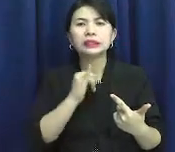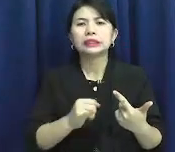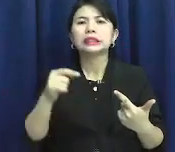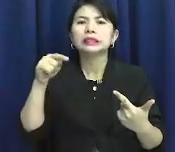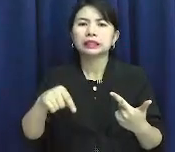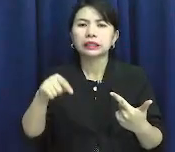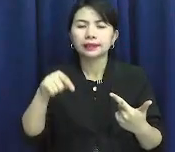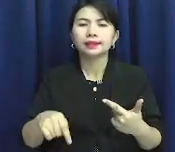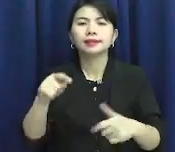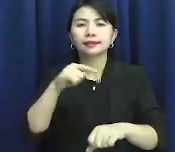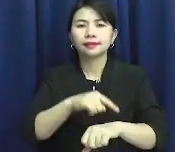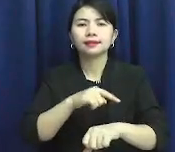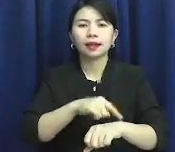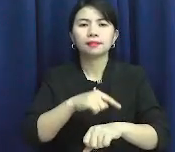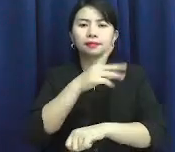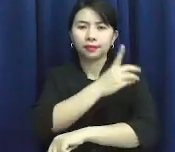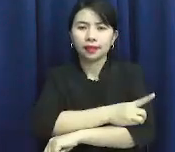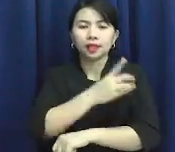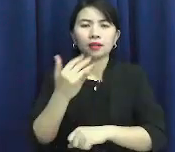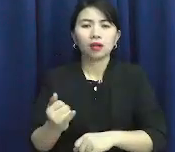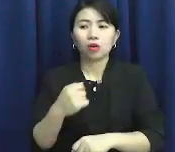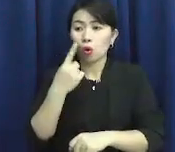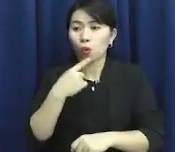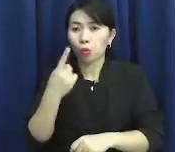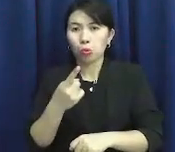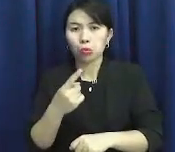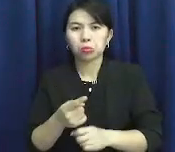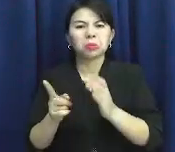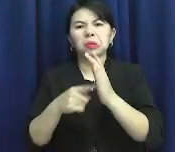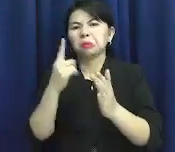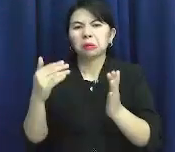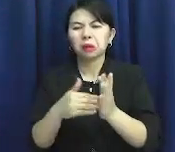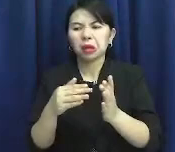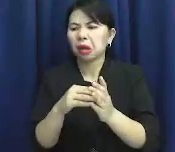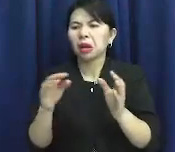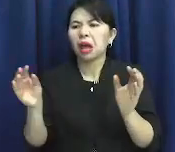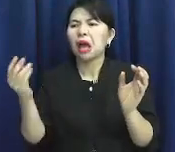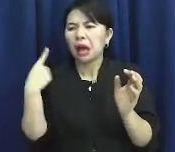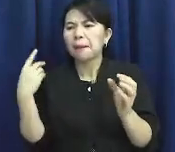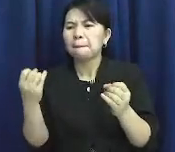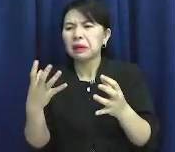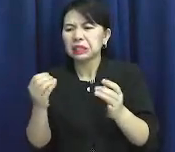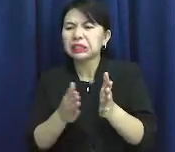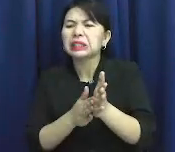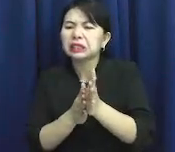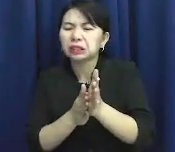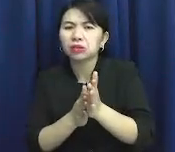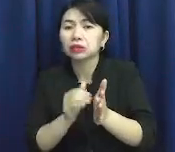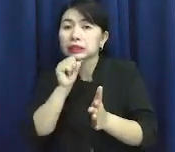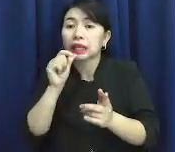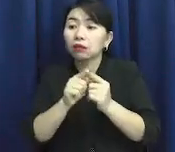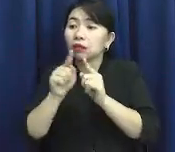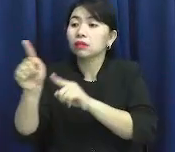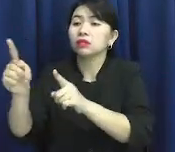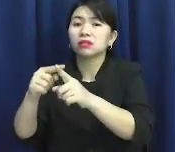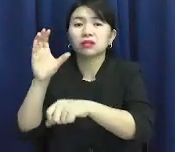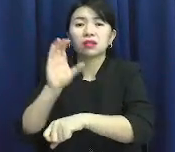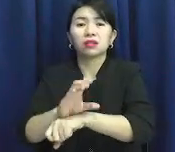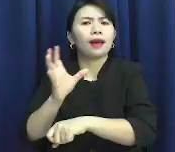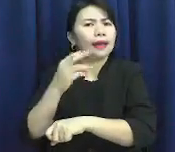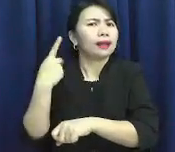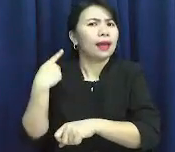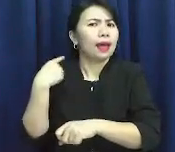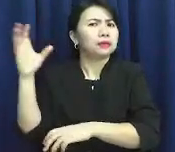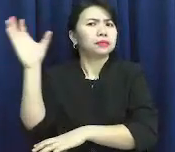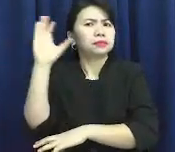sa simbahan? Sino yung mas madalas may excuse? Sino yung nakukompromise pag may Christmas party, ang eskwelahan, ang trabaho, ang pamilya?